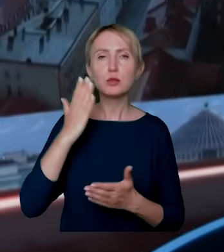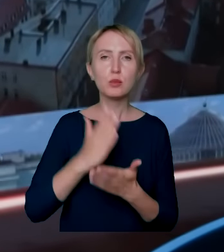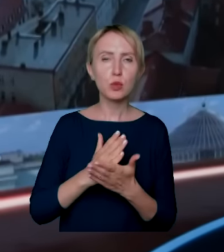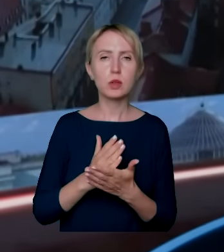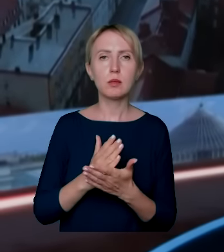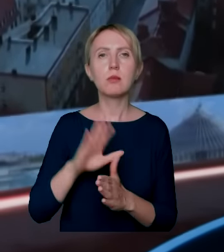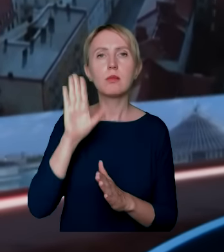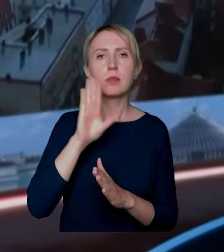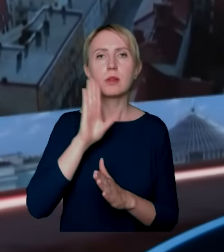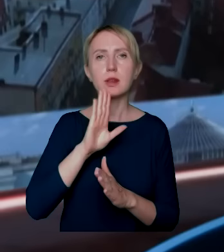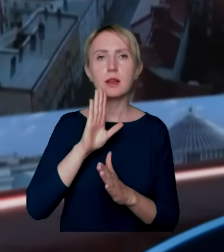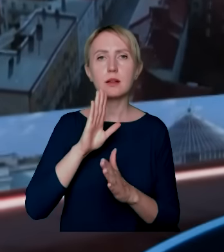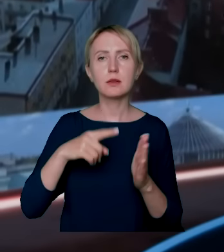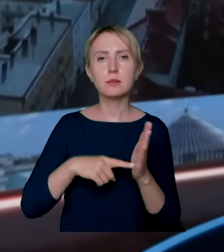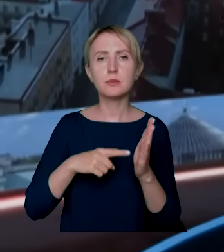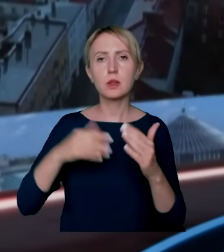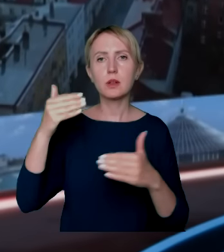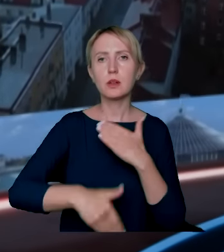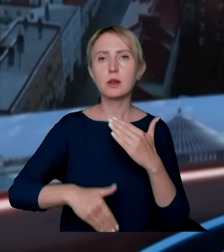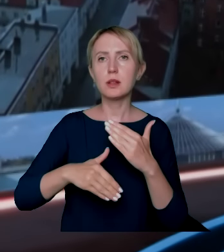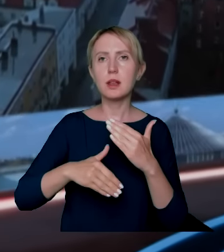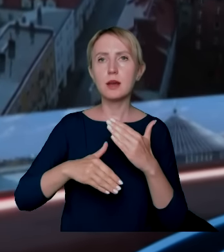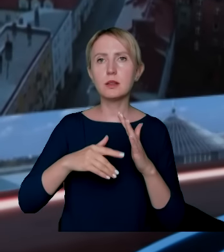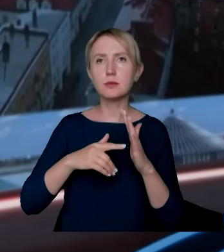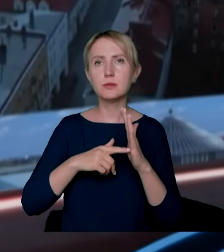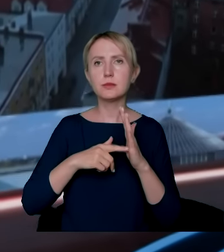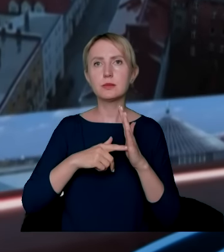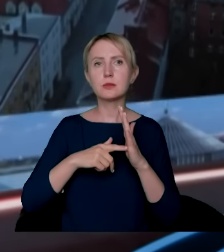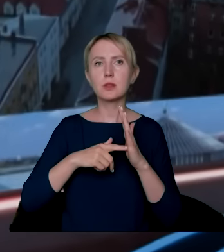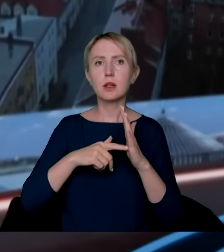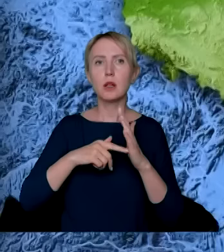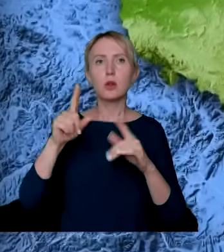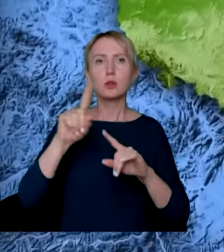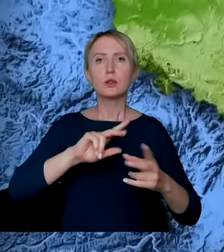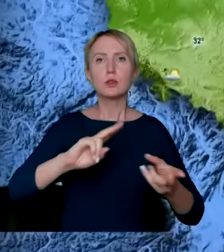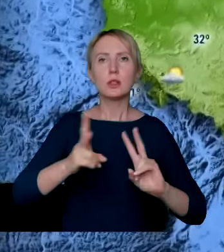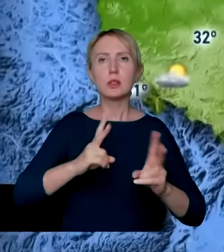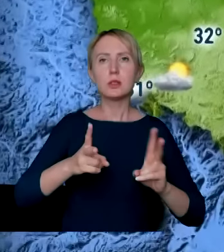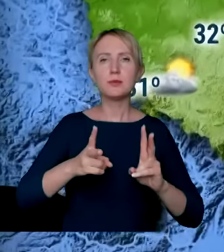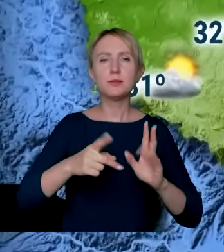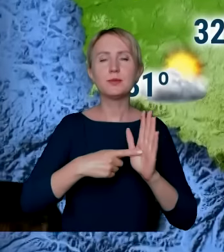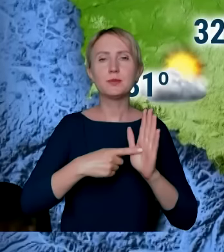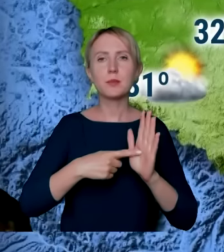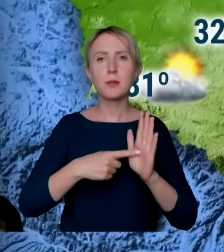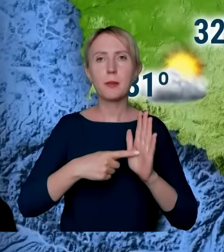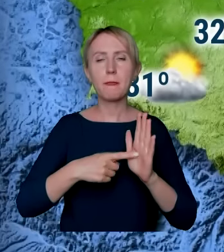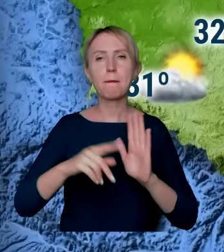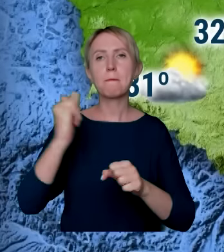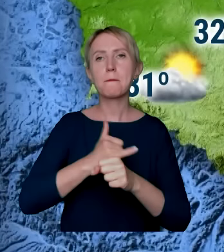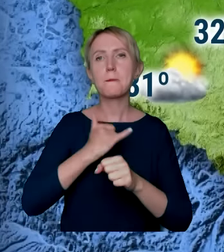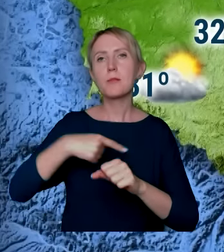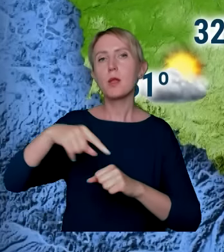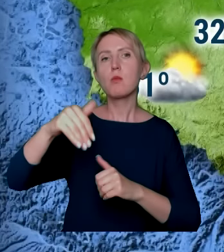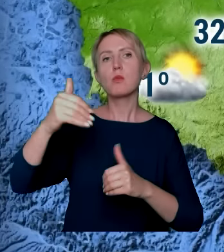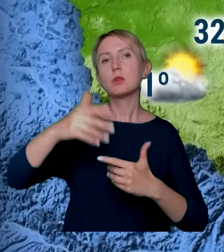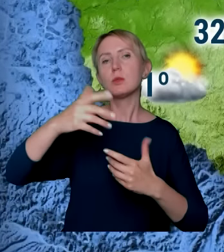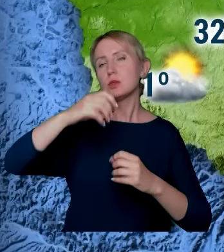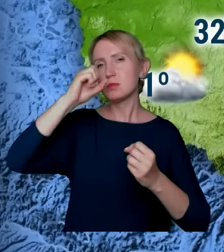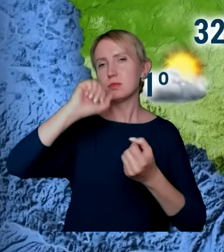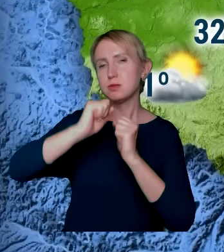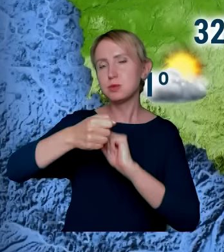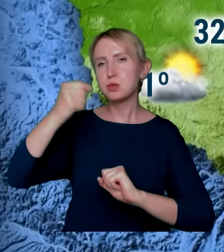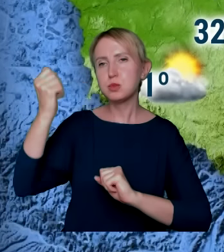do końca tygodnia. Gdzie i jak mocno przygrzeje, już tłumaczymy. W piątek pogoda może gwałtownie się zmieniać. Będzie